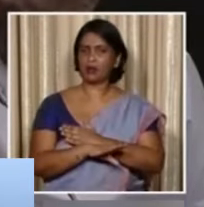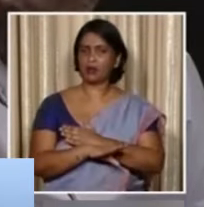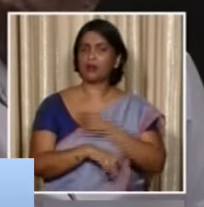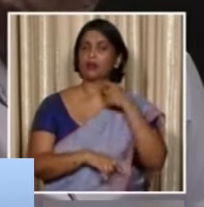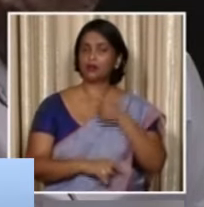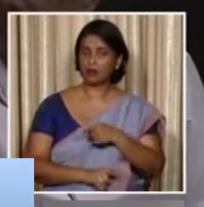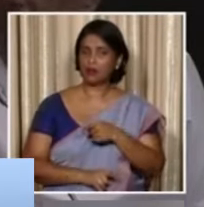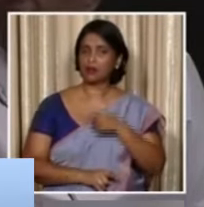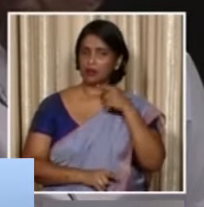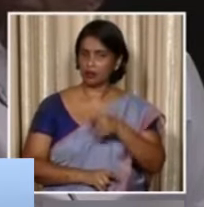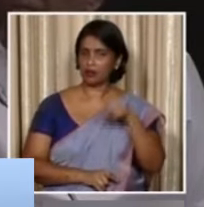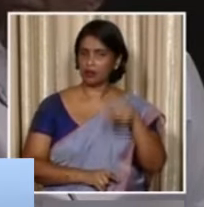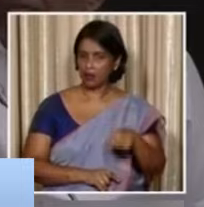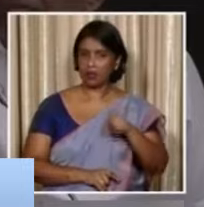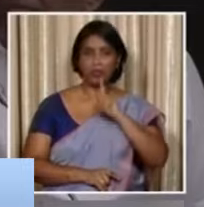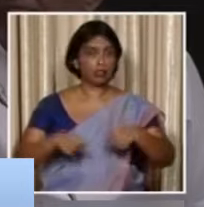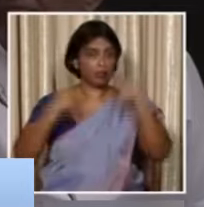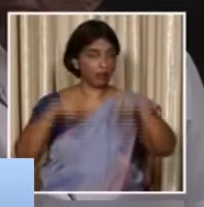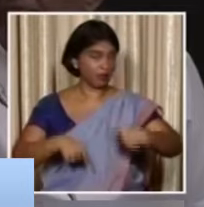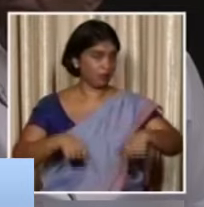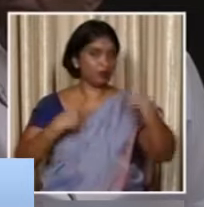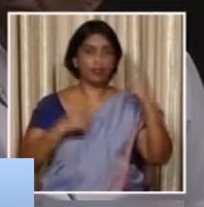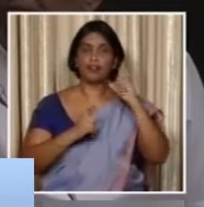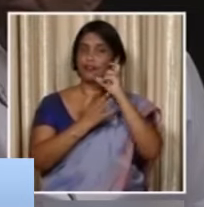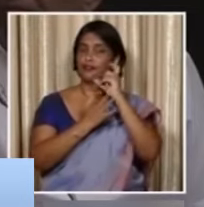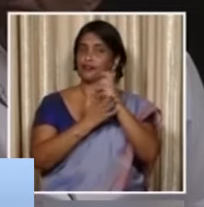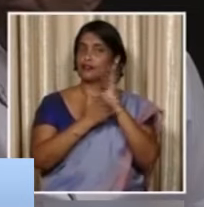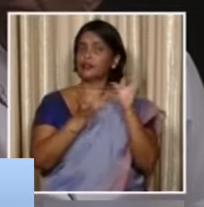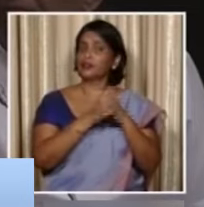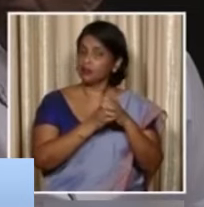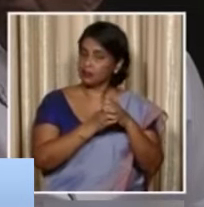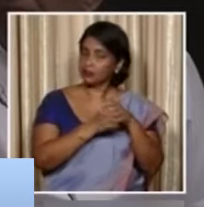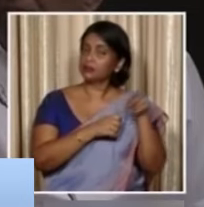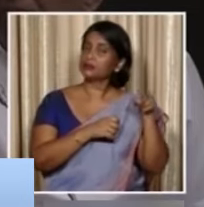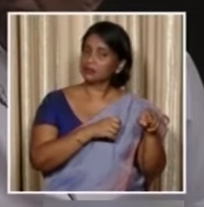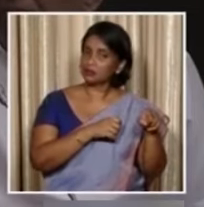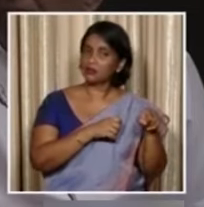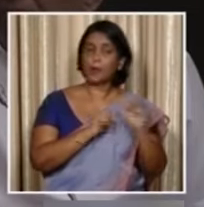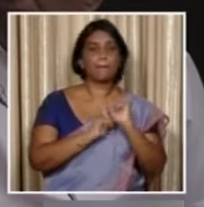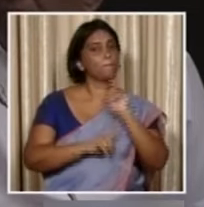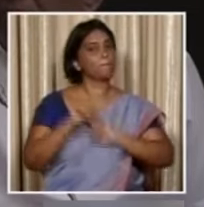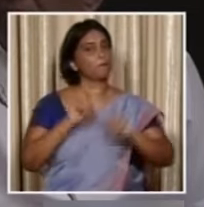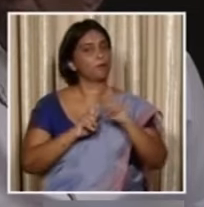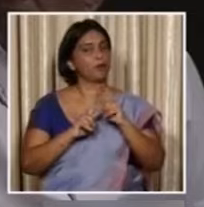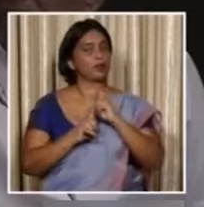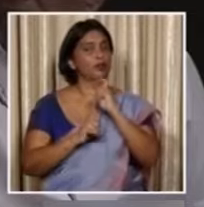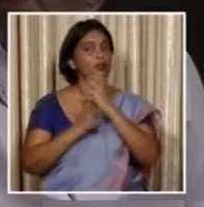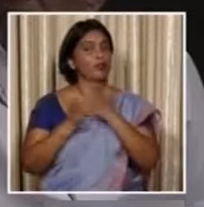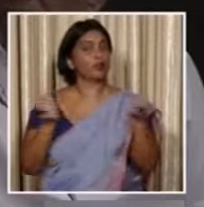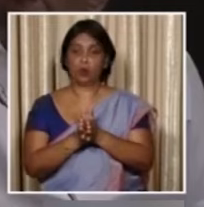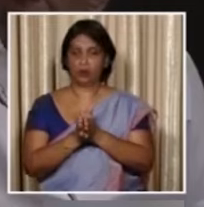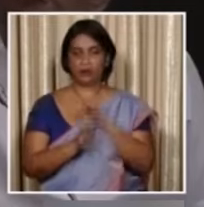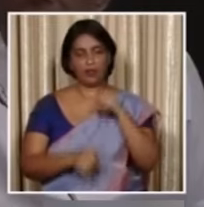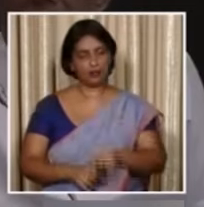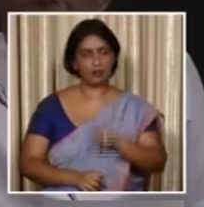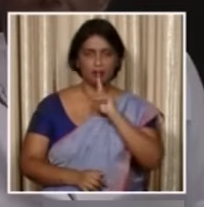අග්‍රාමාත්‍යතුමන්, ඔබතුමා අද නගන තර්කය ඇවිල්ලා මේ විවස්ථාදායක සභාව ඇවිල්ලා පාර්ලිමේන්තුවේ විවස්ථාදායකයේ කොටසක්